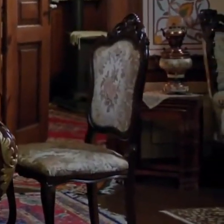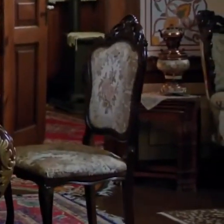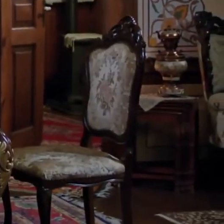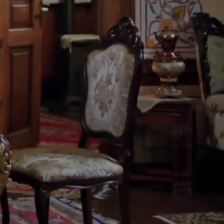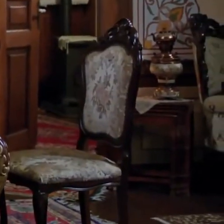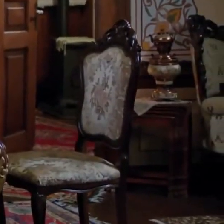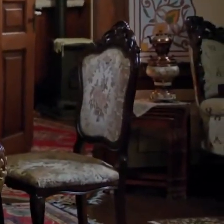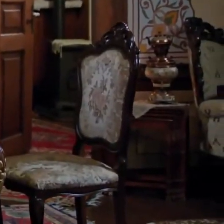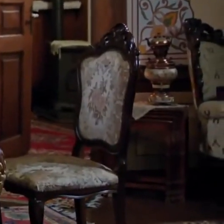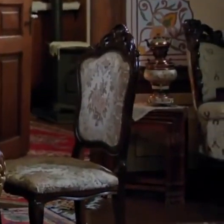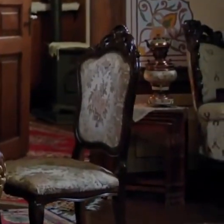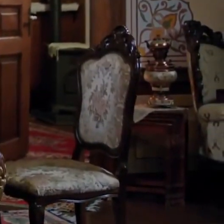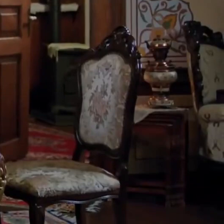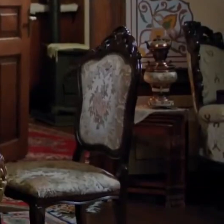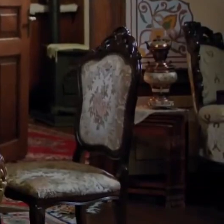sallıyor.